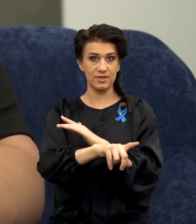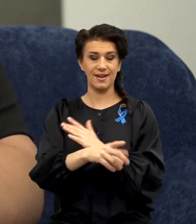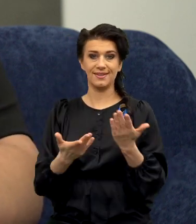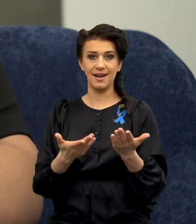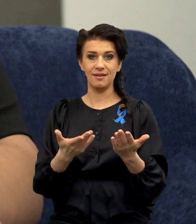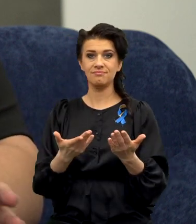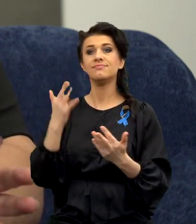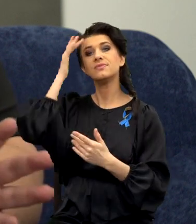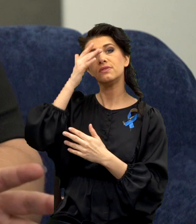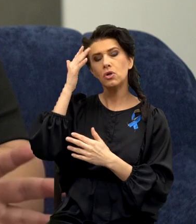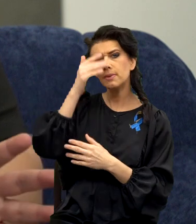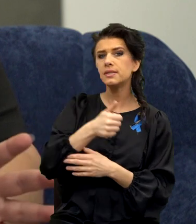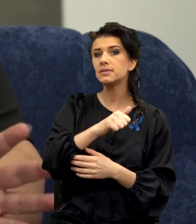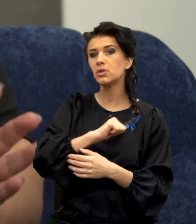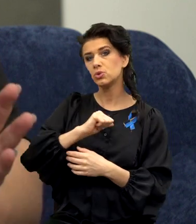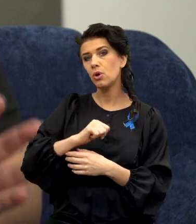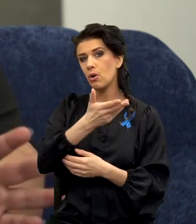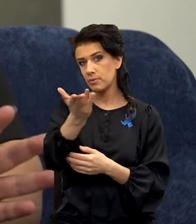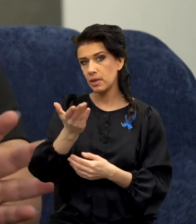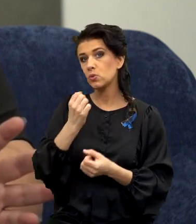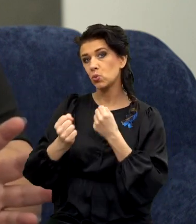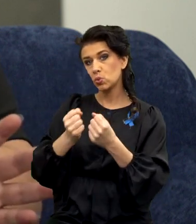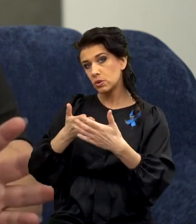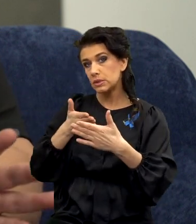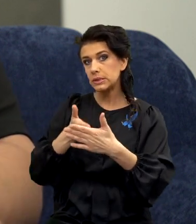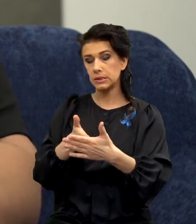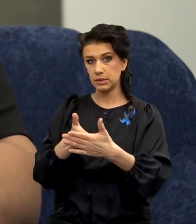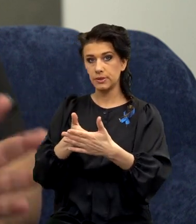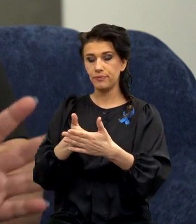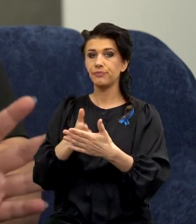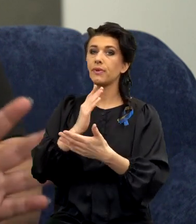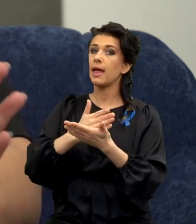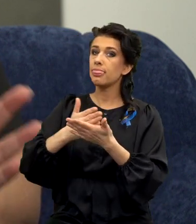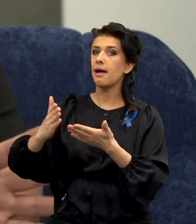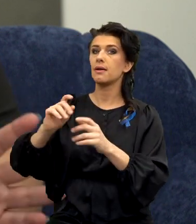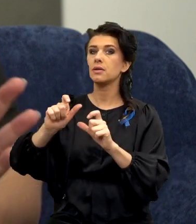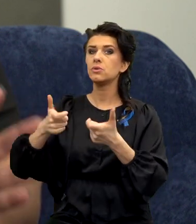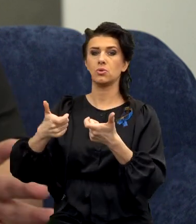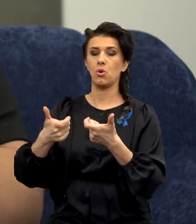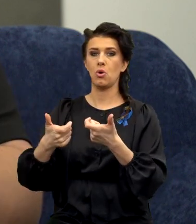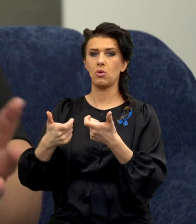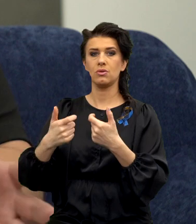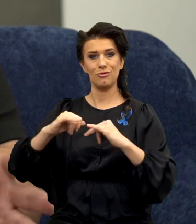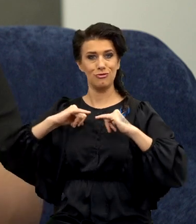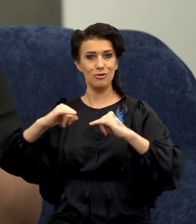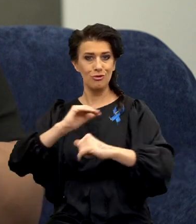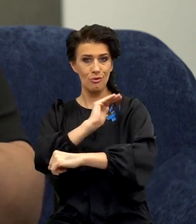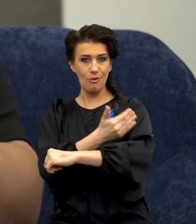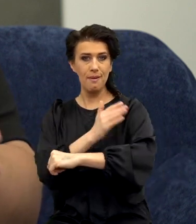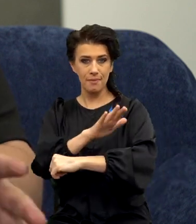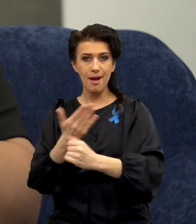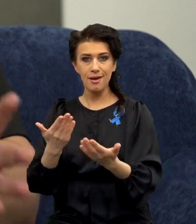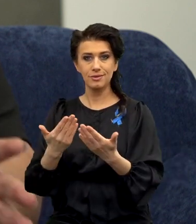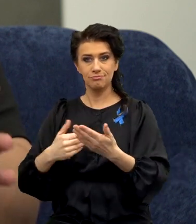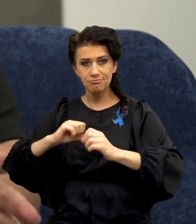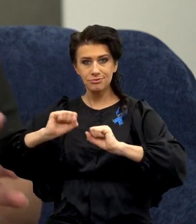wyobraźmy sobie, kiedy mamy taką trudność i jak my później funkcjonujemy. My nie mamy totalnie siły na to, żeby funkcjonować.